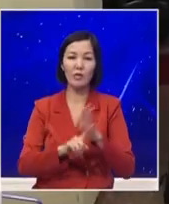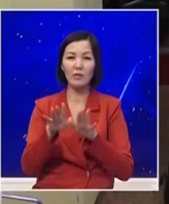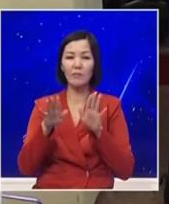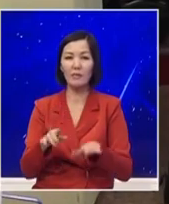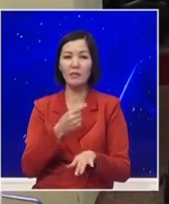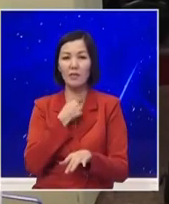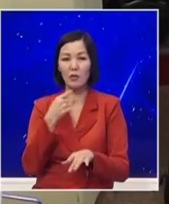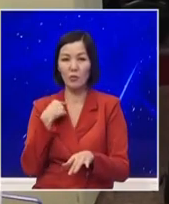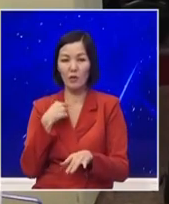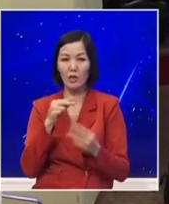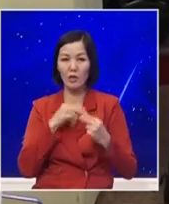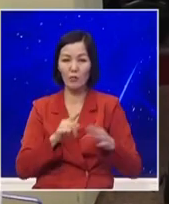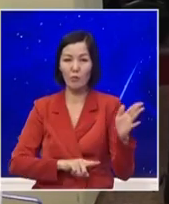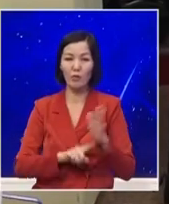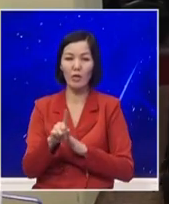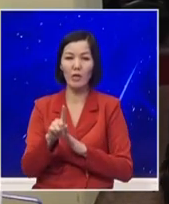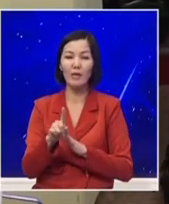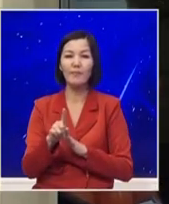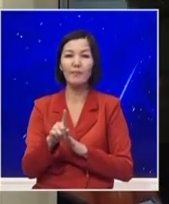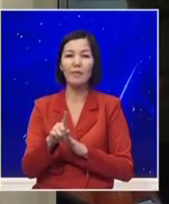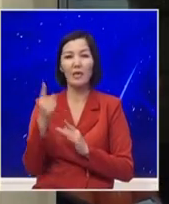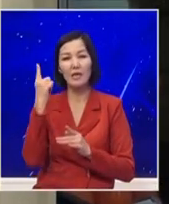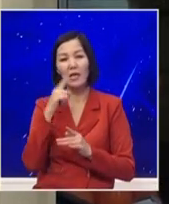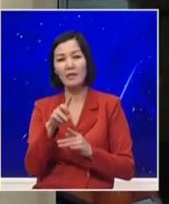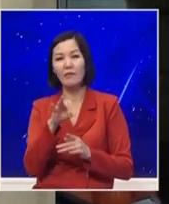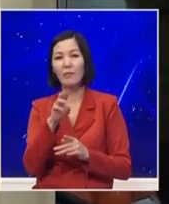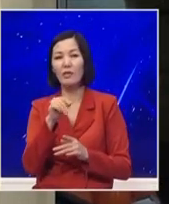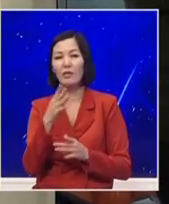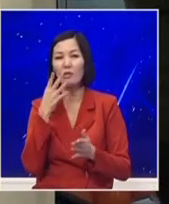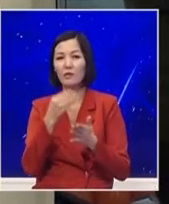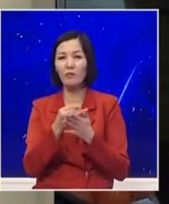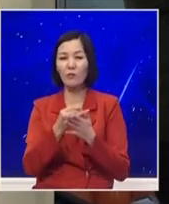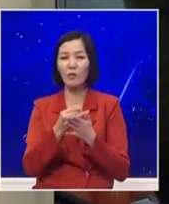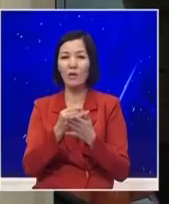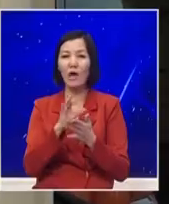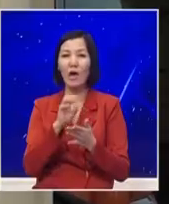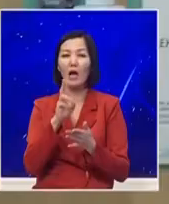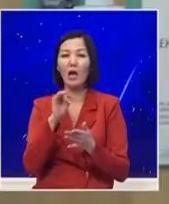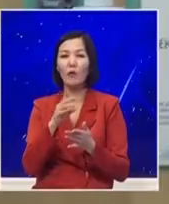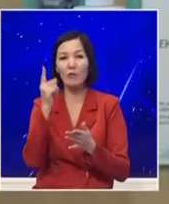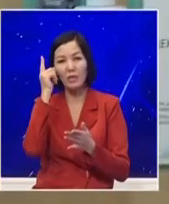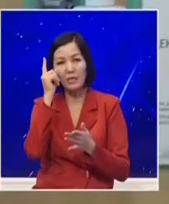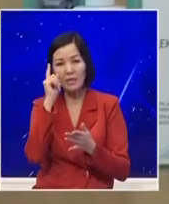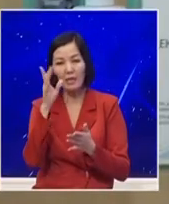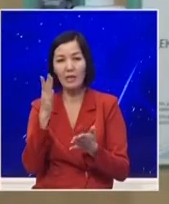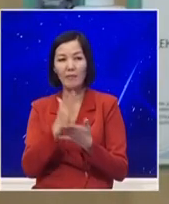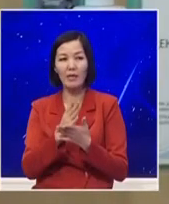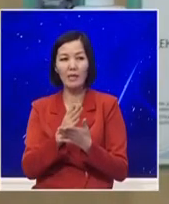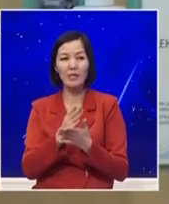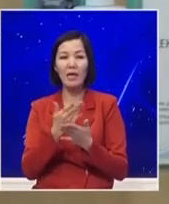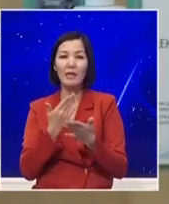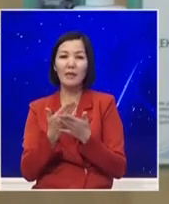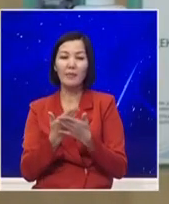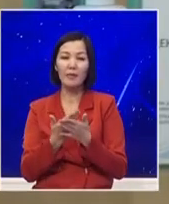областного центра. Здесь, вступив в должность креативного менеджера, начала вести свой блог в Инстаграме. Ее оригинальное мышление, нестандартный подход к